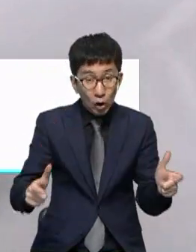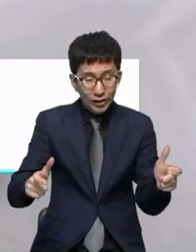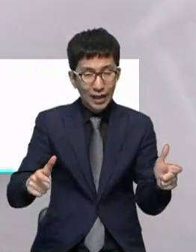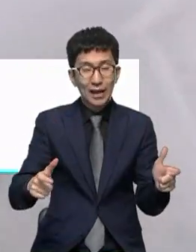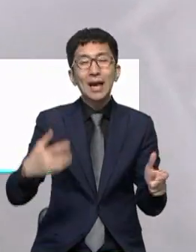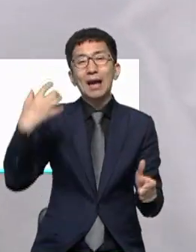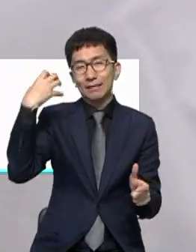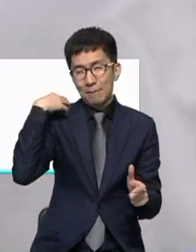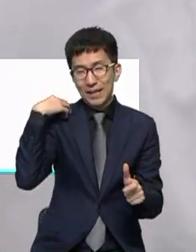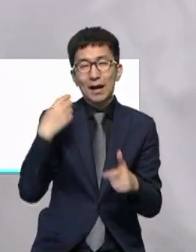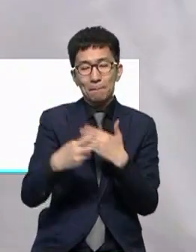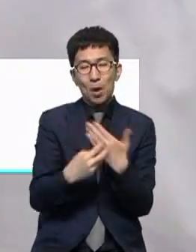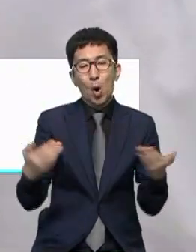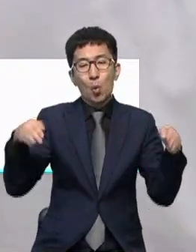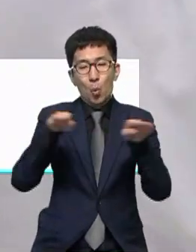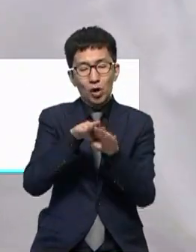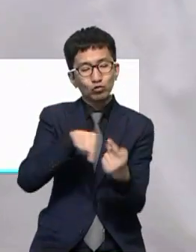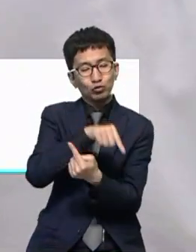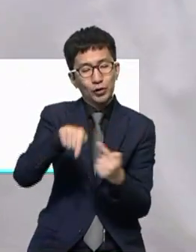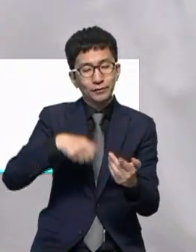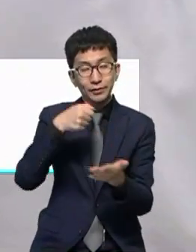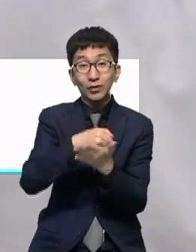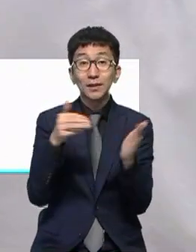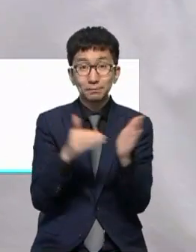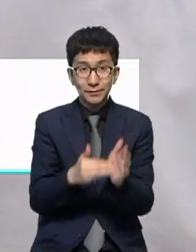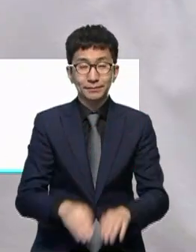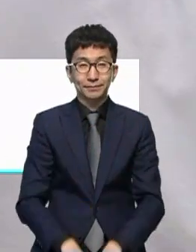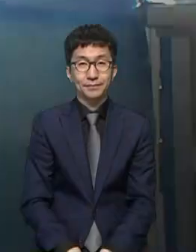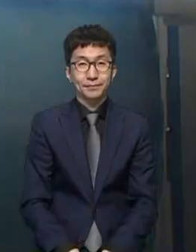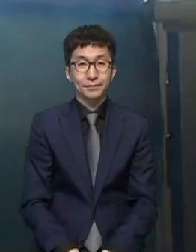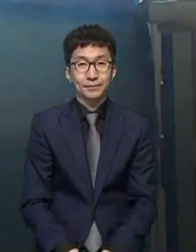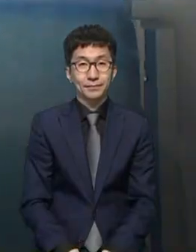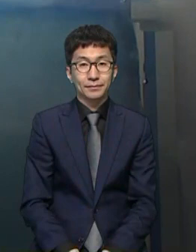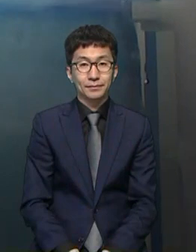운영하기로 했습니다. 한성희 기자가 보도합니다.